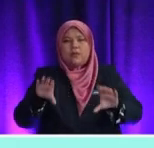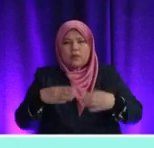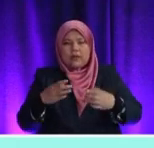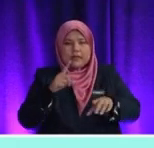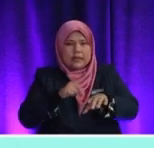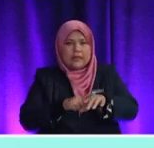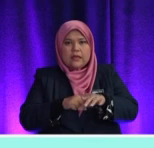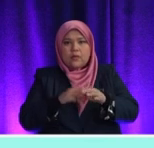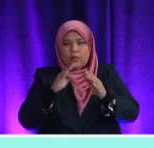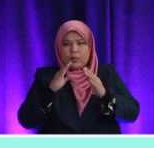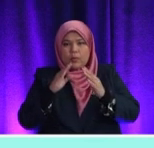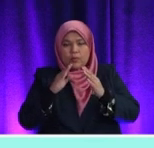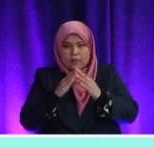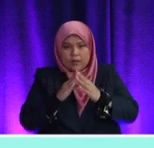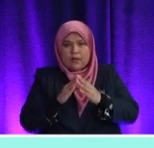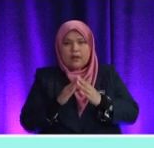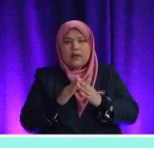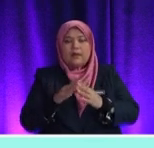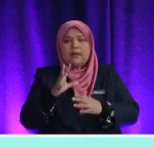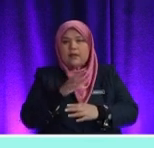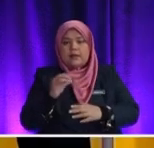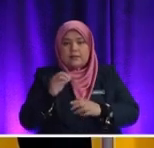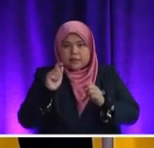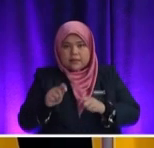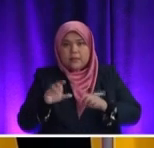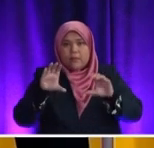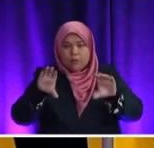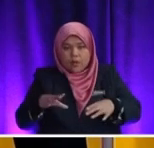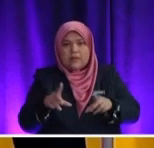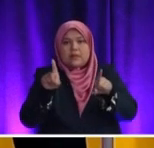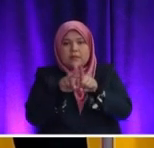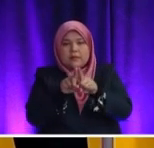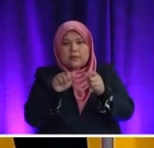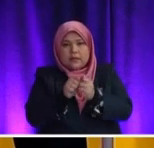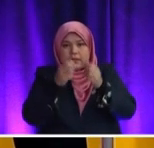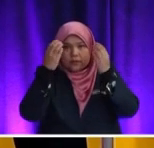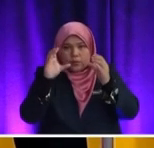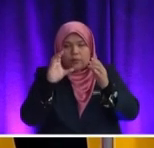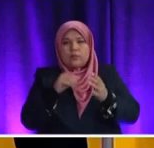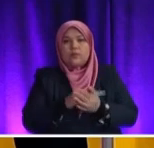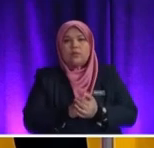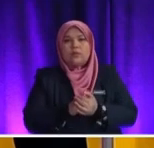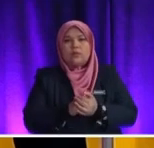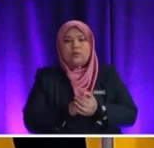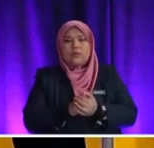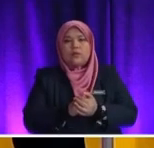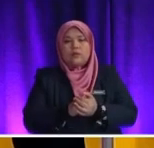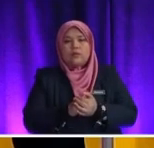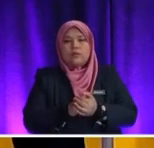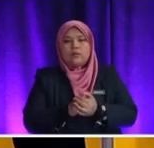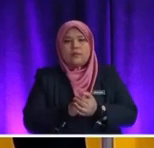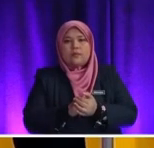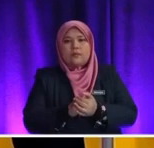pengawasan daripada guru sign dan juga pembantu makmal dan juga di rumah jangan coba tanpa sebarang pengawasan